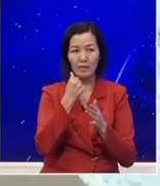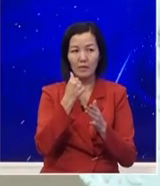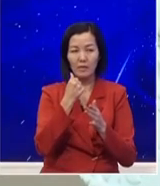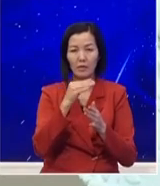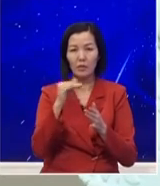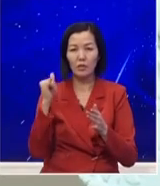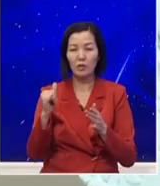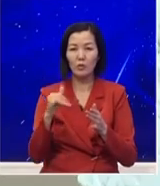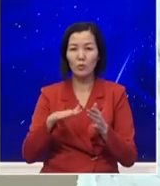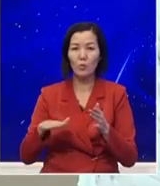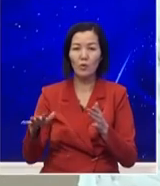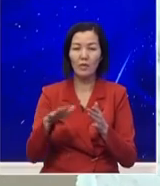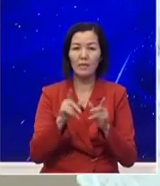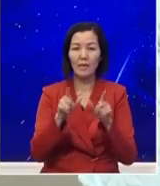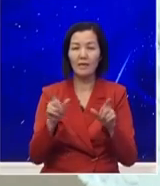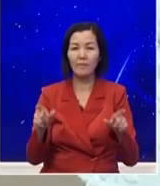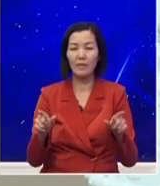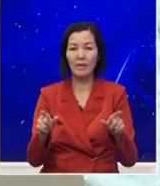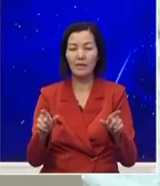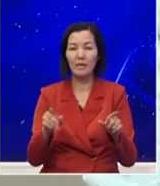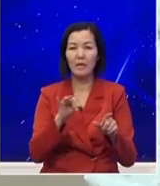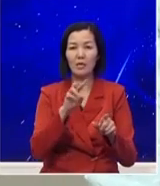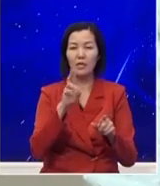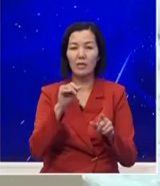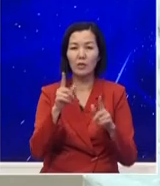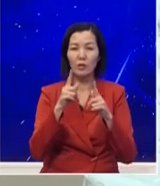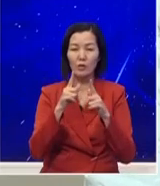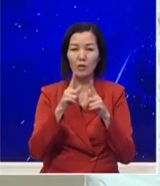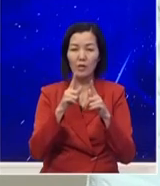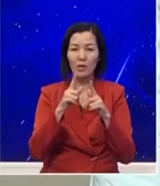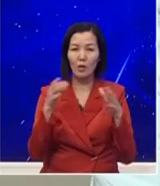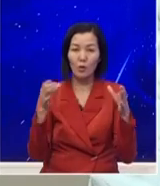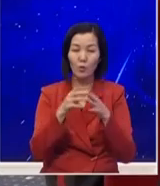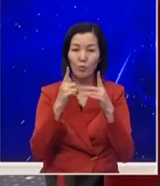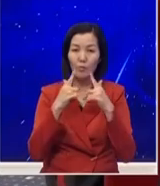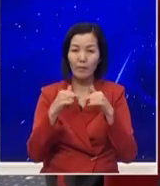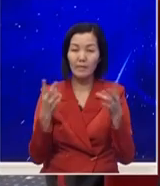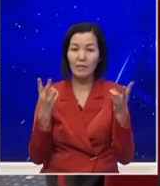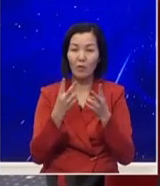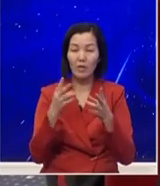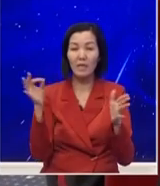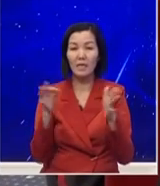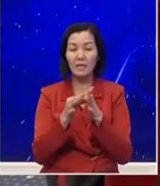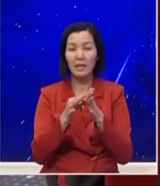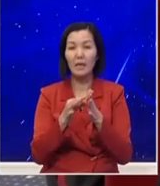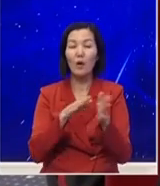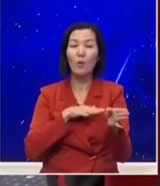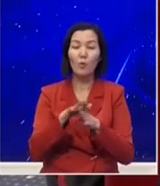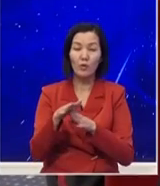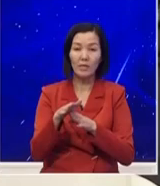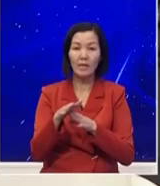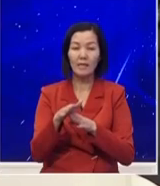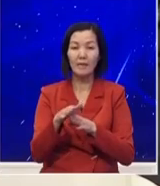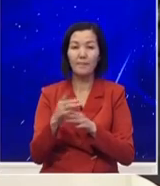Жетісу өлкесінің адамдары және жанр клубы бастап кету керек деген біз алдыға мақсат қойдық. Мақсат орындалды. Жанр әдеби